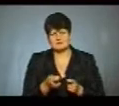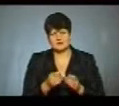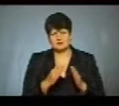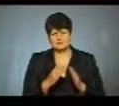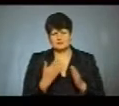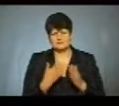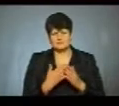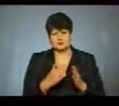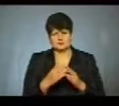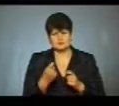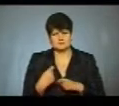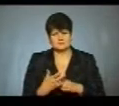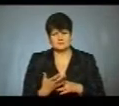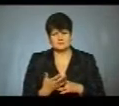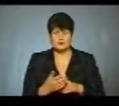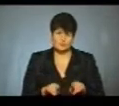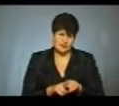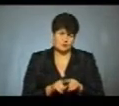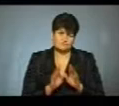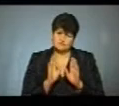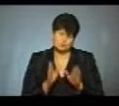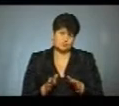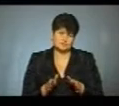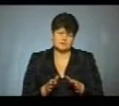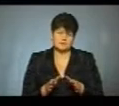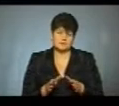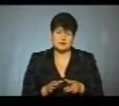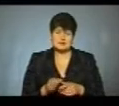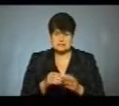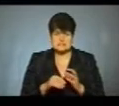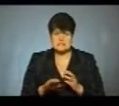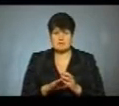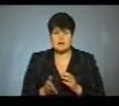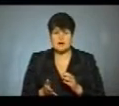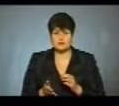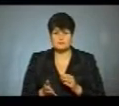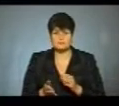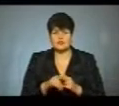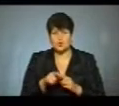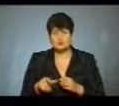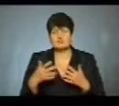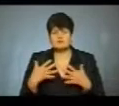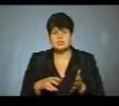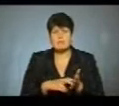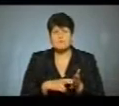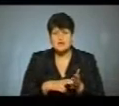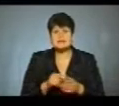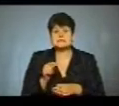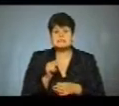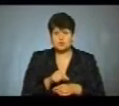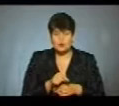кілометр? Приблизно так само буде з землею. Люди вже бояться того,